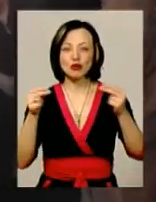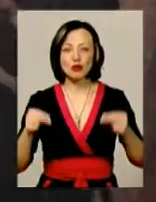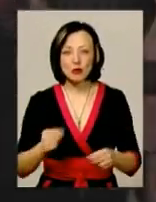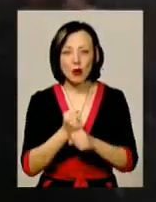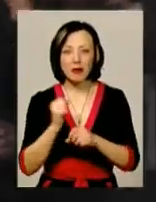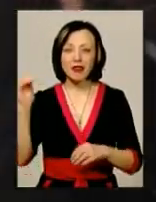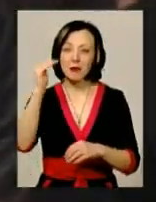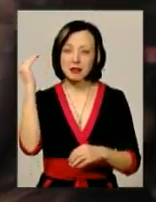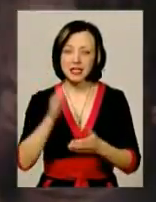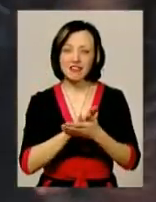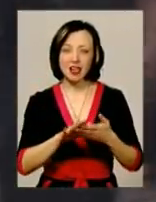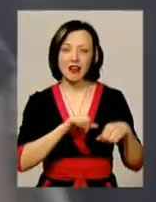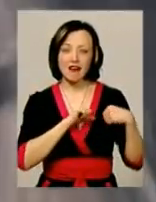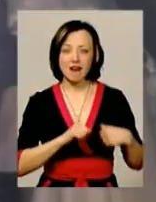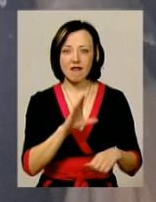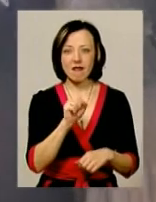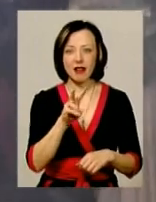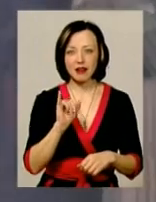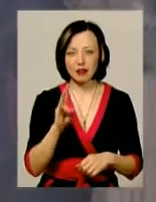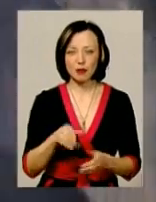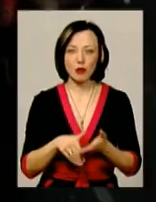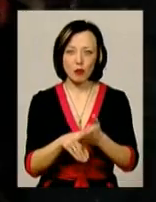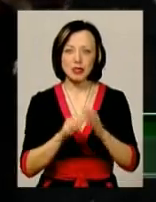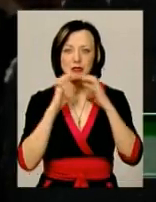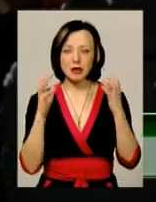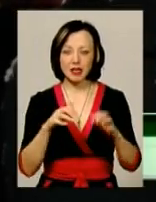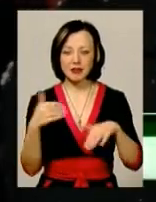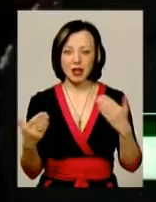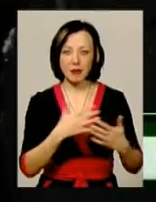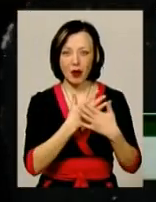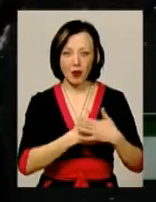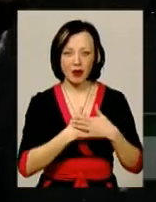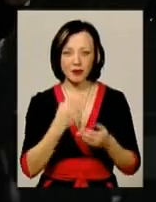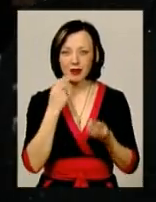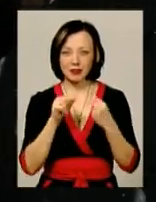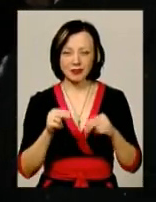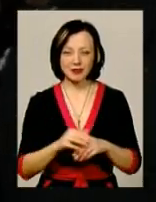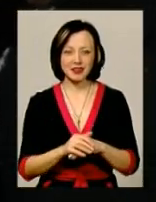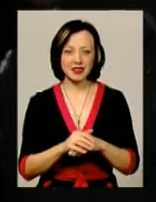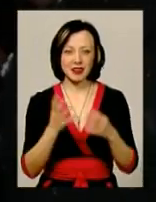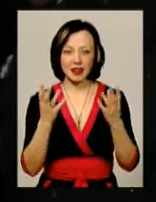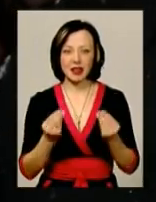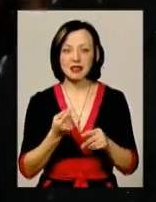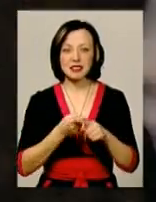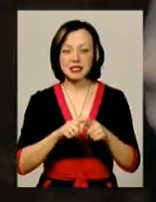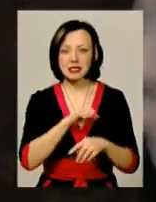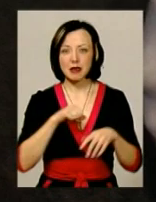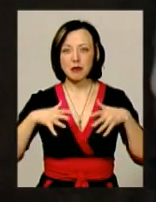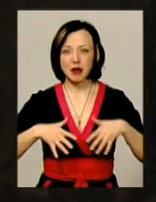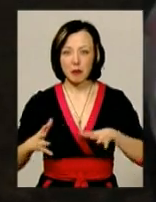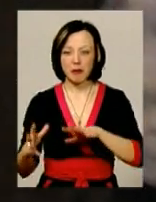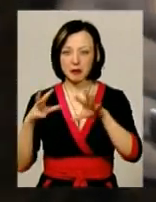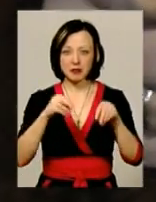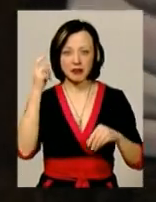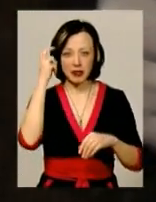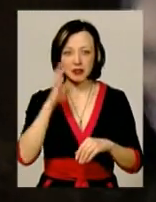небесах, а святий Валентин допоможе їм зберегти взаємне кохання. Найкращий день! Максим – кримчанин, який перебрався з півострова